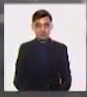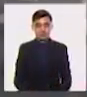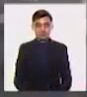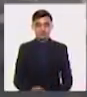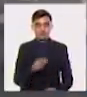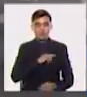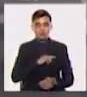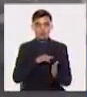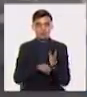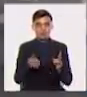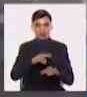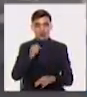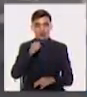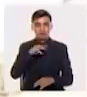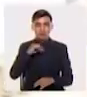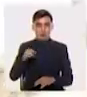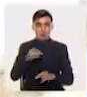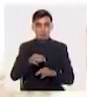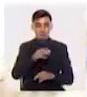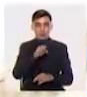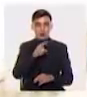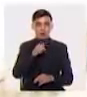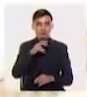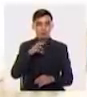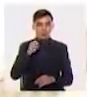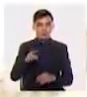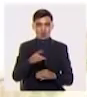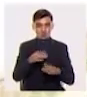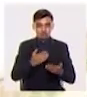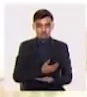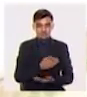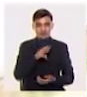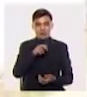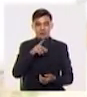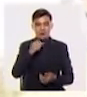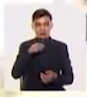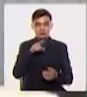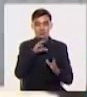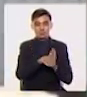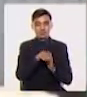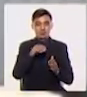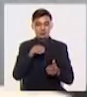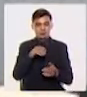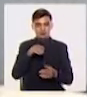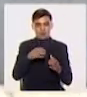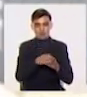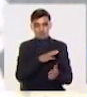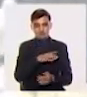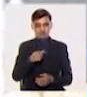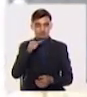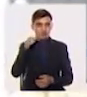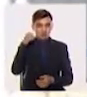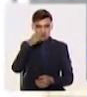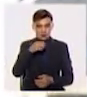Жұмыссыз қалғандардың бірі Атырау облысы Махамбет ауданының тұрғыны Талғат Хубайдулин. Ол АПЕ компаниясында өткен жылдың қазан айынан бері жүк